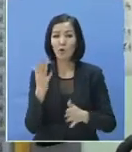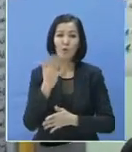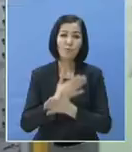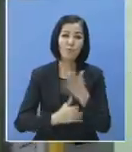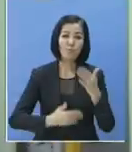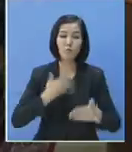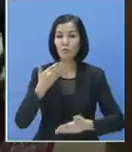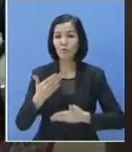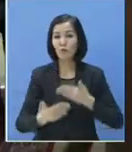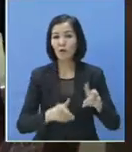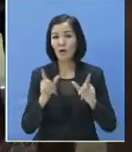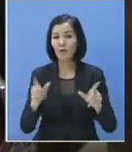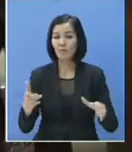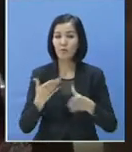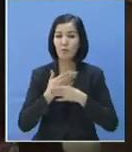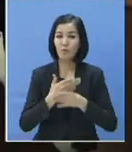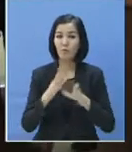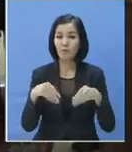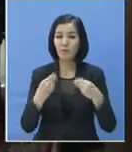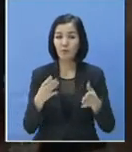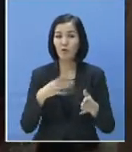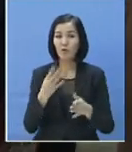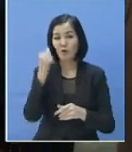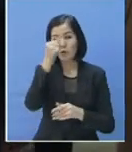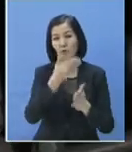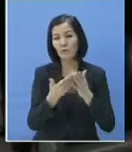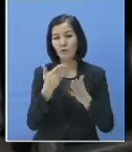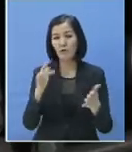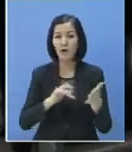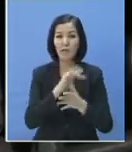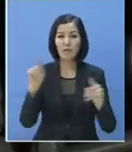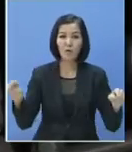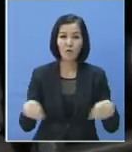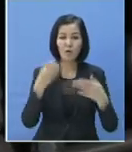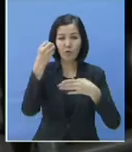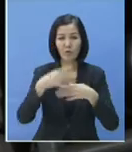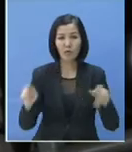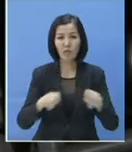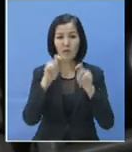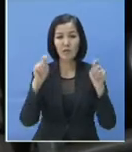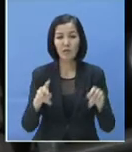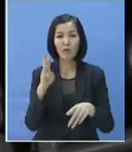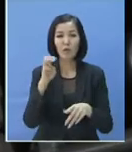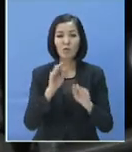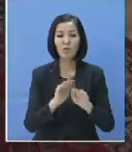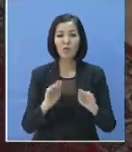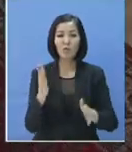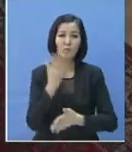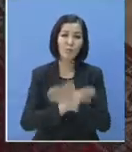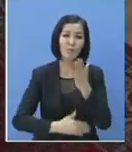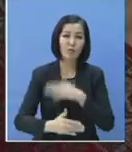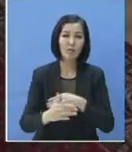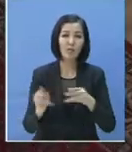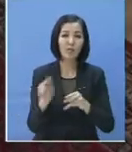аяққа тұрып кетулеріне үлесін қосып жүр. Осыдан 4 жыл бұрын қалада 16 орталығын ашты. Қазір 300-ге жуық мүгедек осында